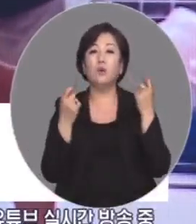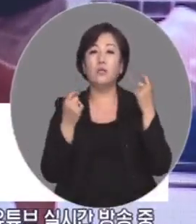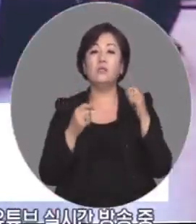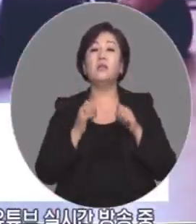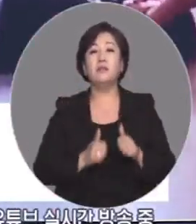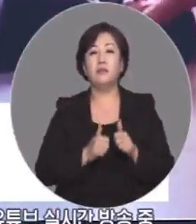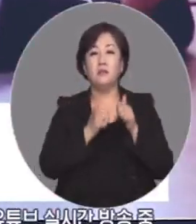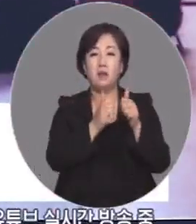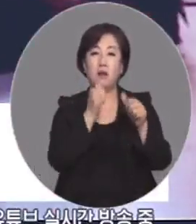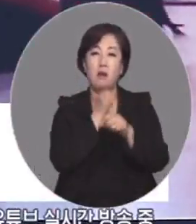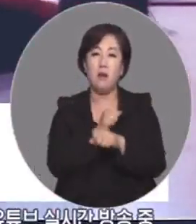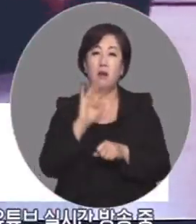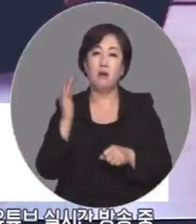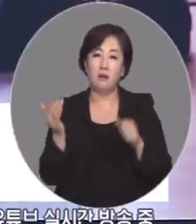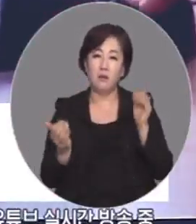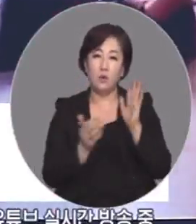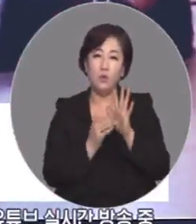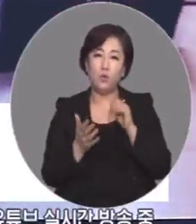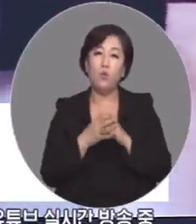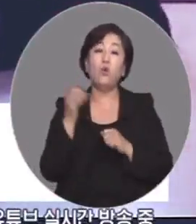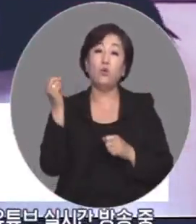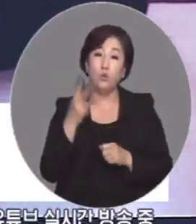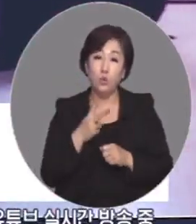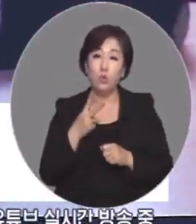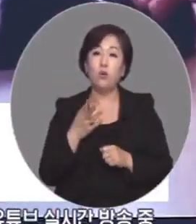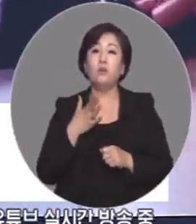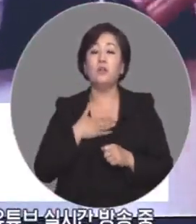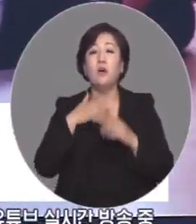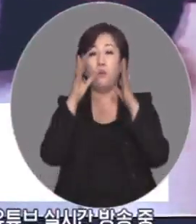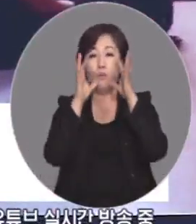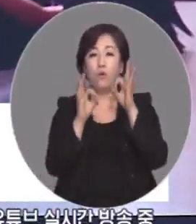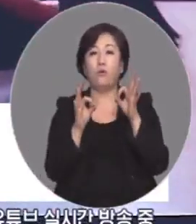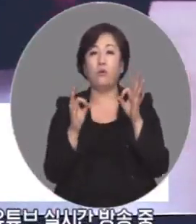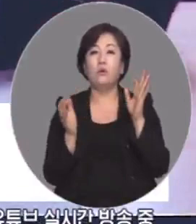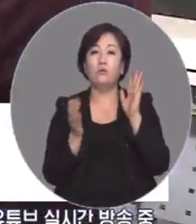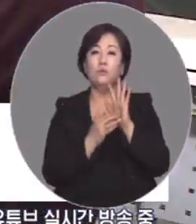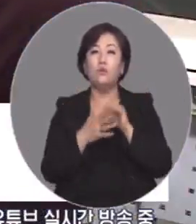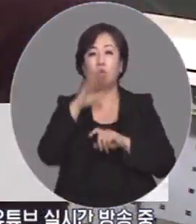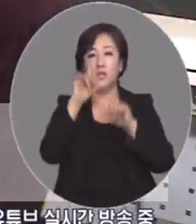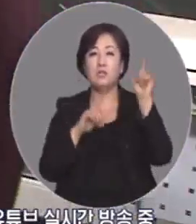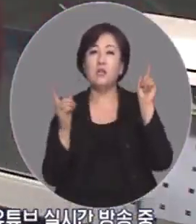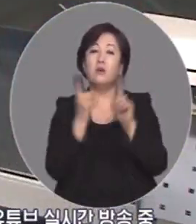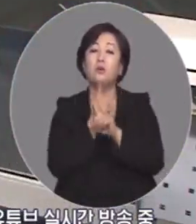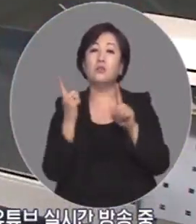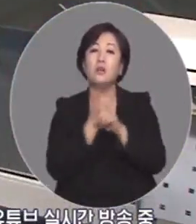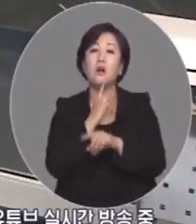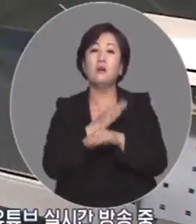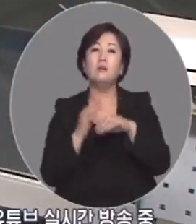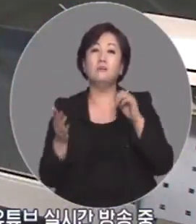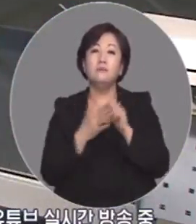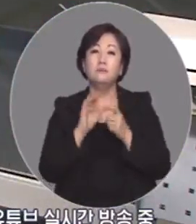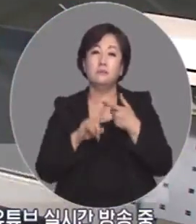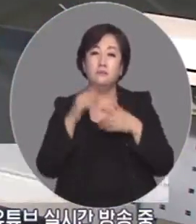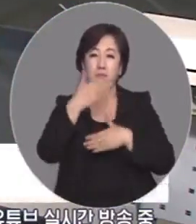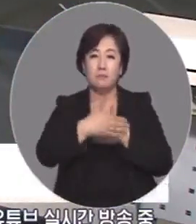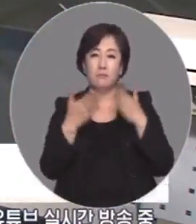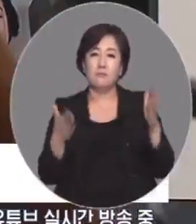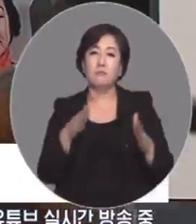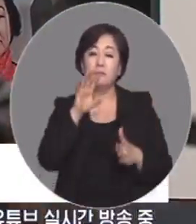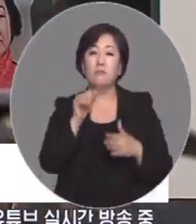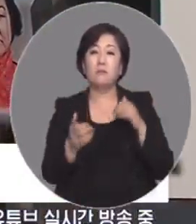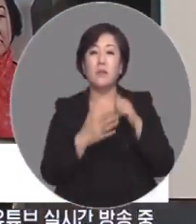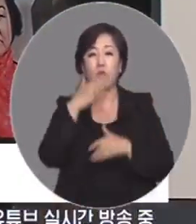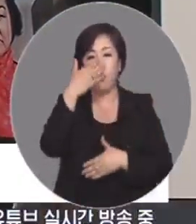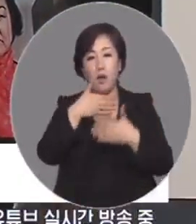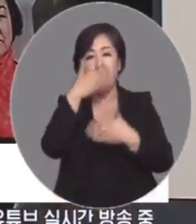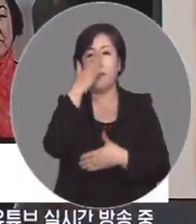따라해 보시고 그 따라하는 거를 제가 이제 보면서 자세를 교정하고. 강의실 대신 화면 앞에 앉아